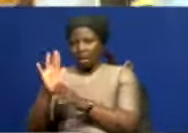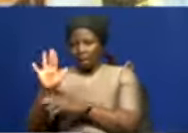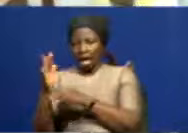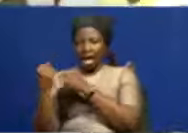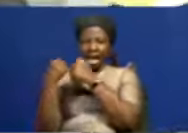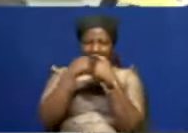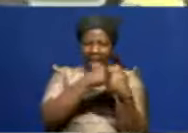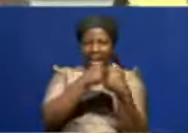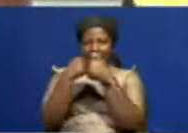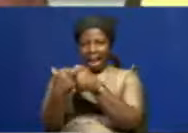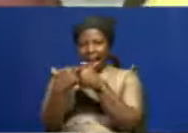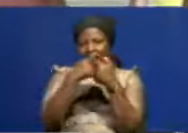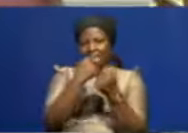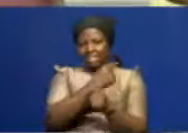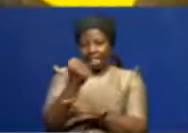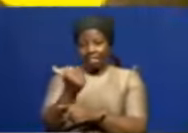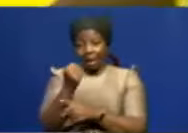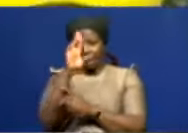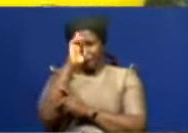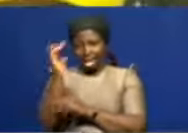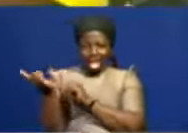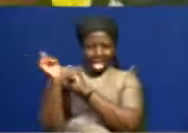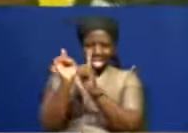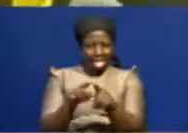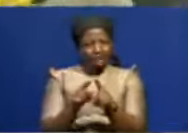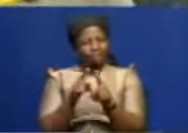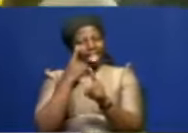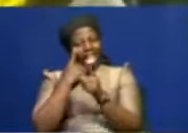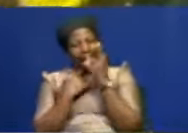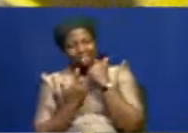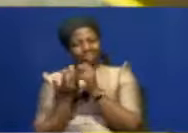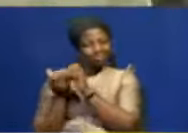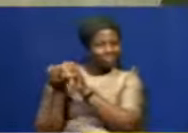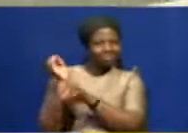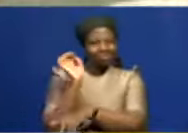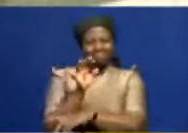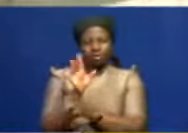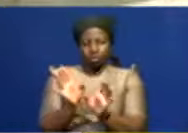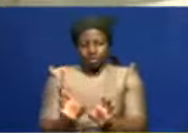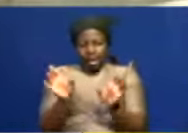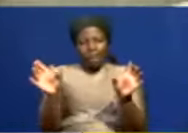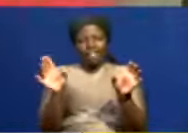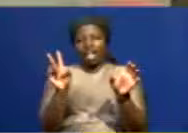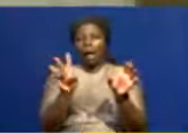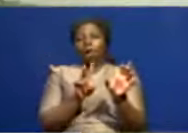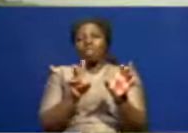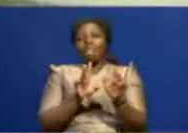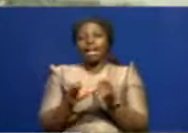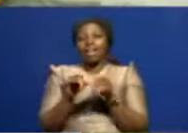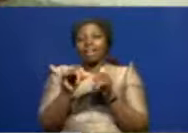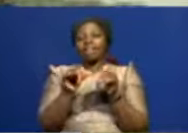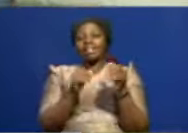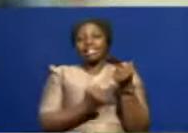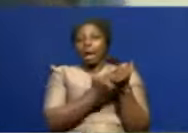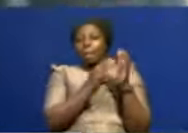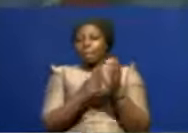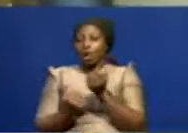Ilibidi polisi kutumia vitoa machozi ili kuwatawanya wafuasi wa viongozi hao wawili